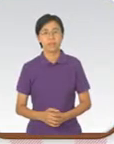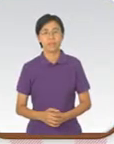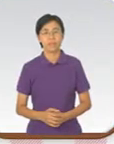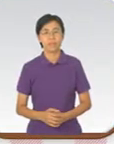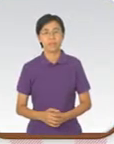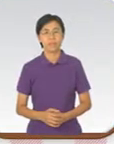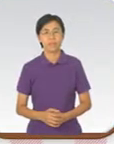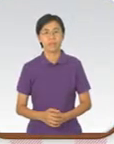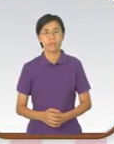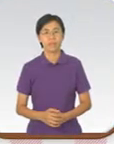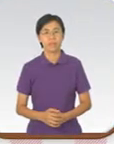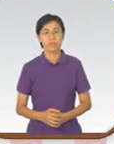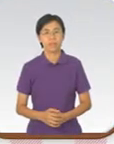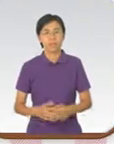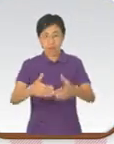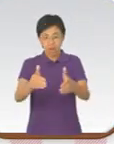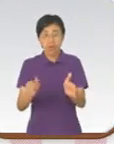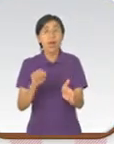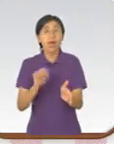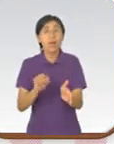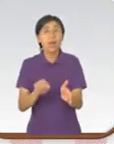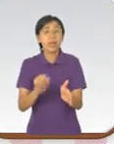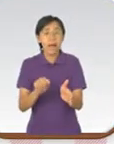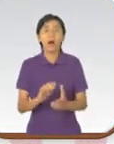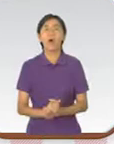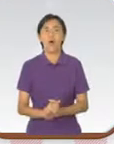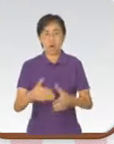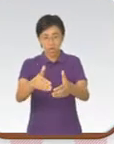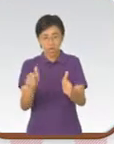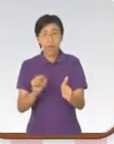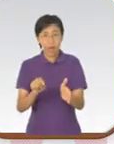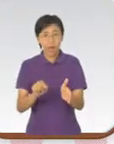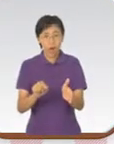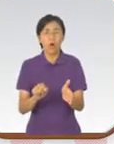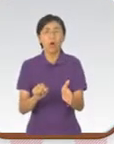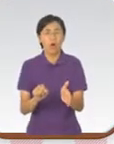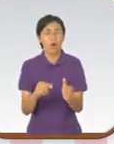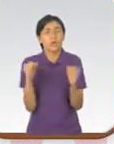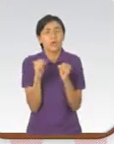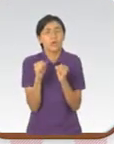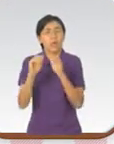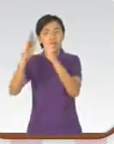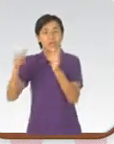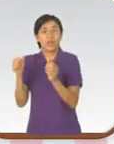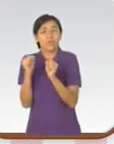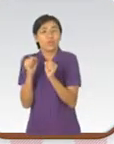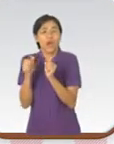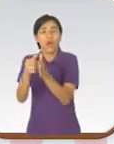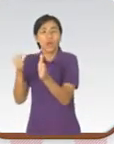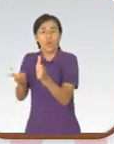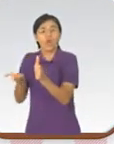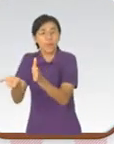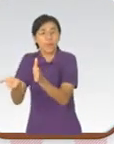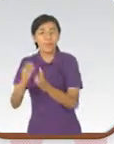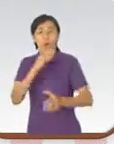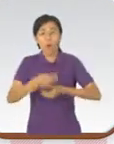ช่ ใช่ครับแล้วการเก็บรักษาถ้าเป็นครีมที่เป็นวิปปิ้งครีมอย่างนี้ต้องตู้เย็นไหมครับ ต้องแช่เย็นตลอดเลยค่ะเวลาจะ